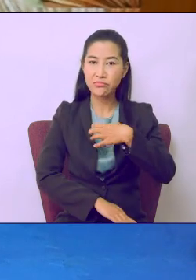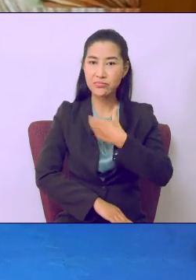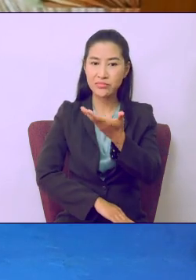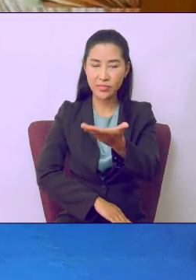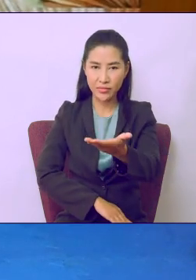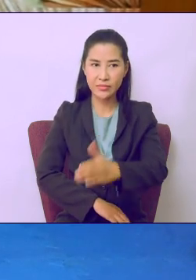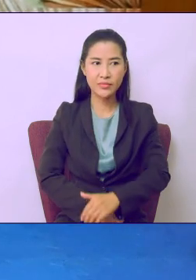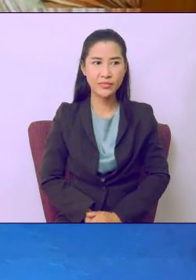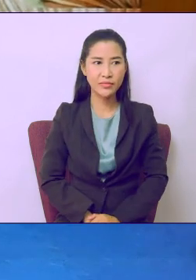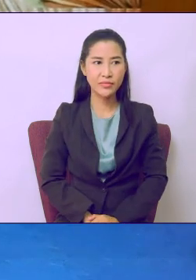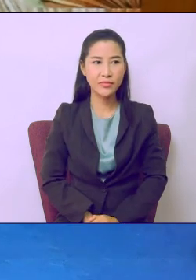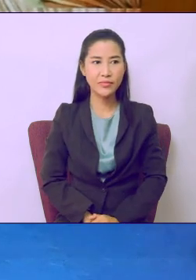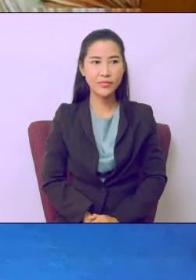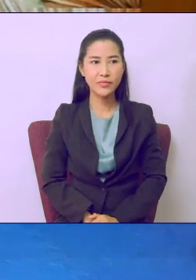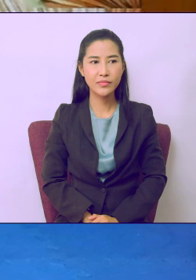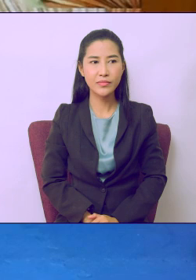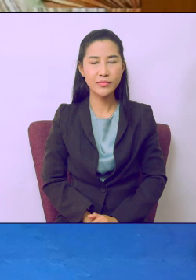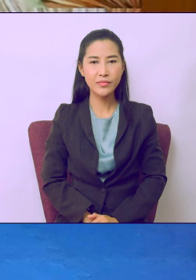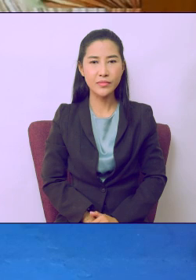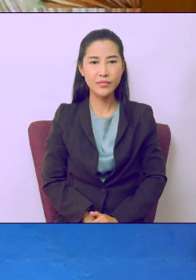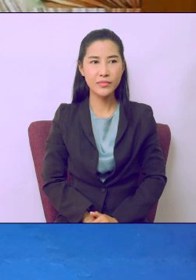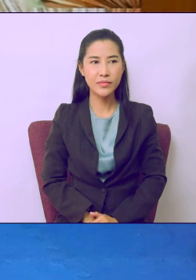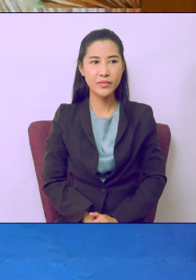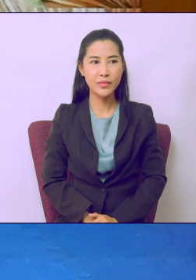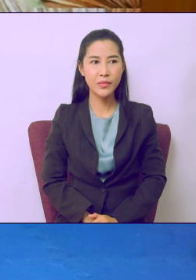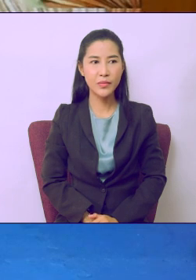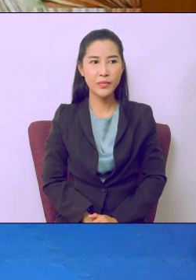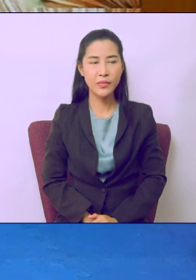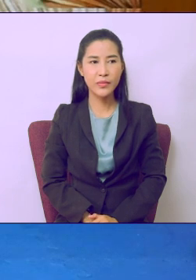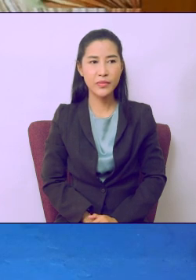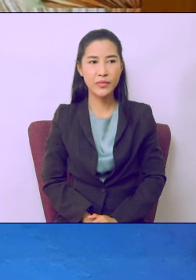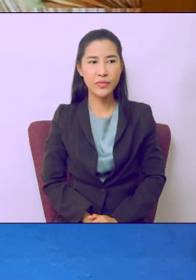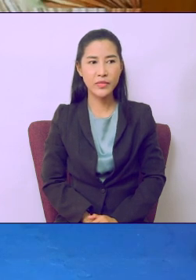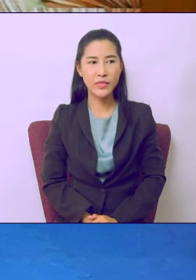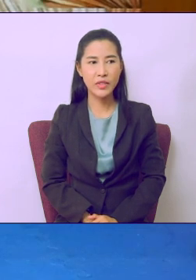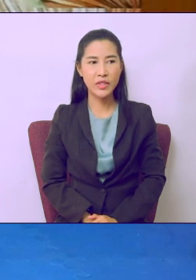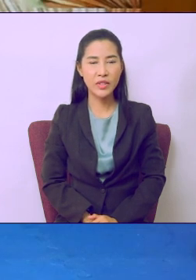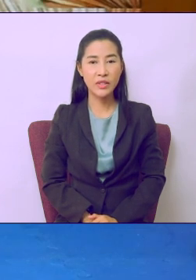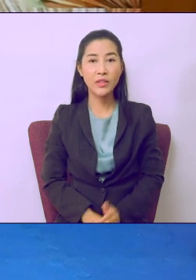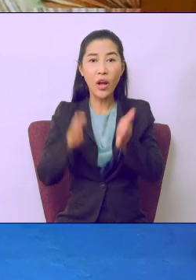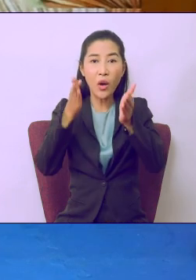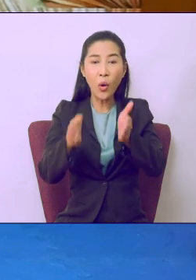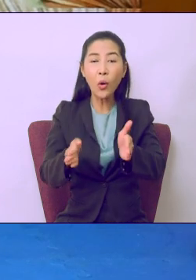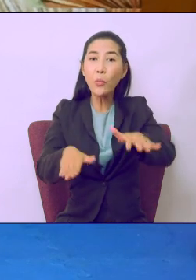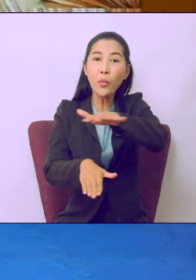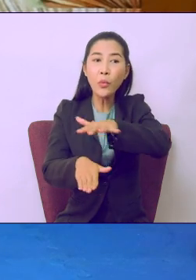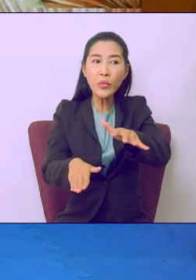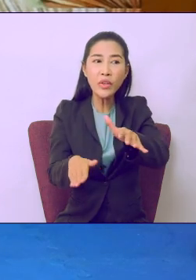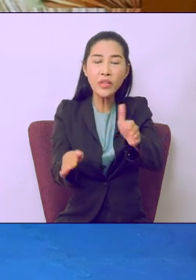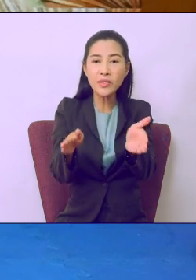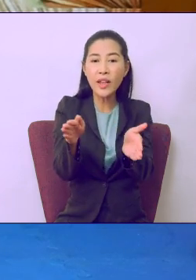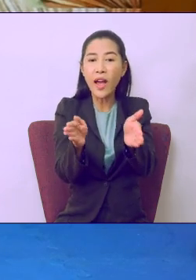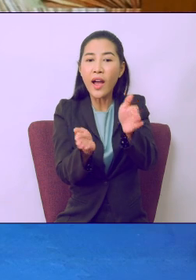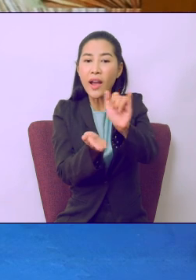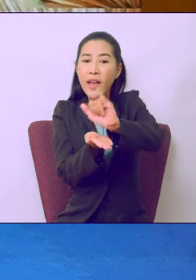นะครับให้น้องเนี่ยนะครับอ่ะถ้าน้องปกติเนี่ยนะครับเราจะสั่งเขาได้เลยว่าให้เขาเอนตัวนะครับไป